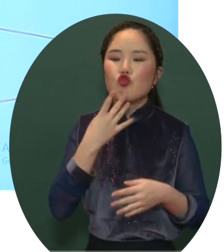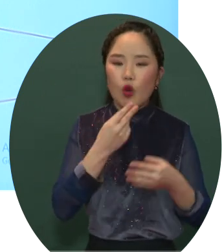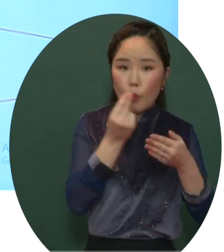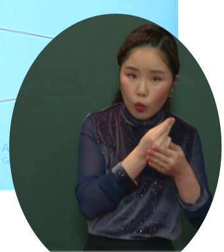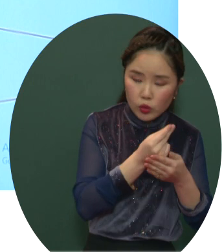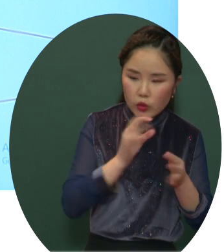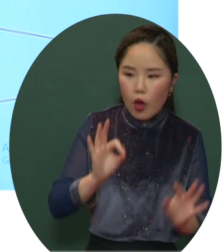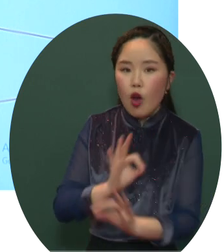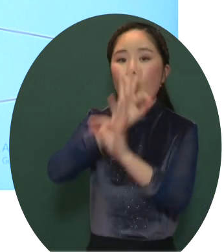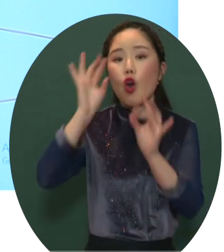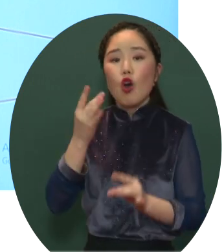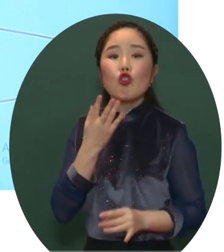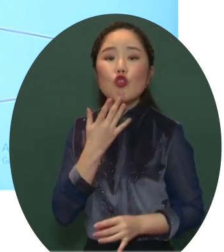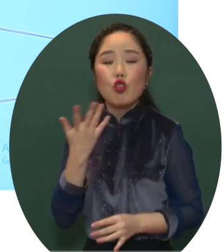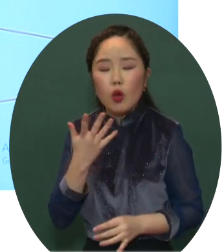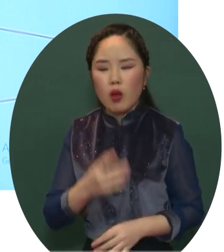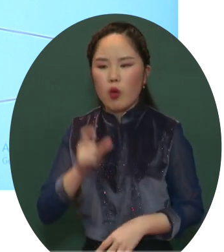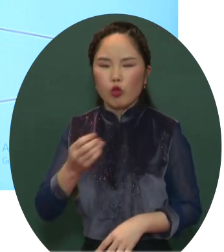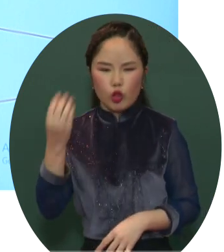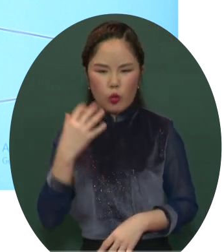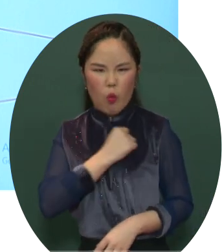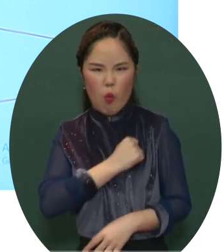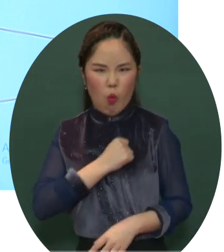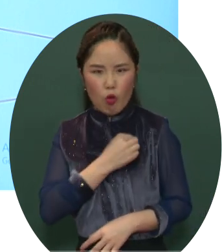өнгөөр хүнийг гомдоодог үгнүүдийг бодараа.